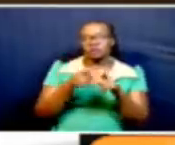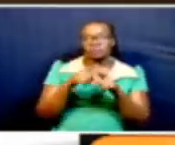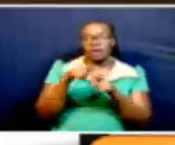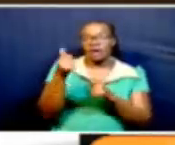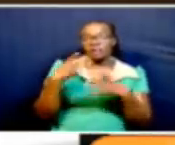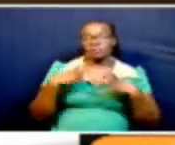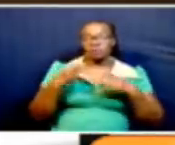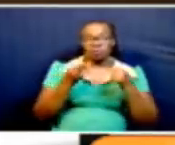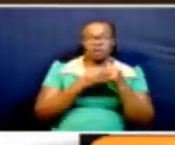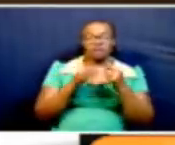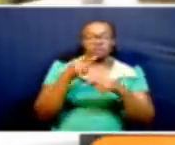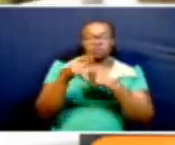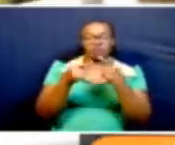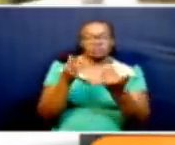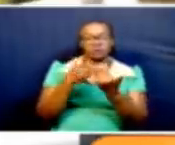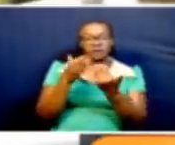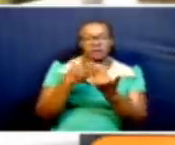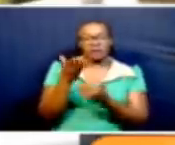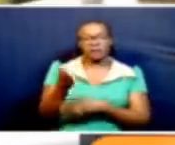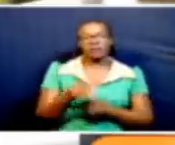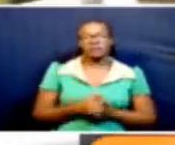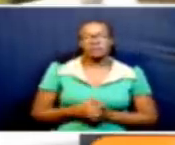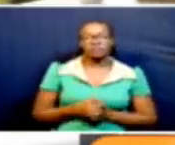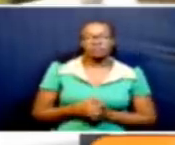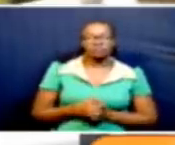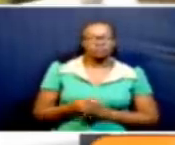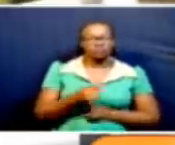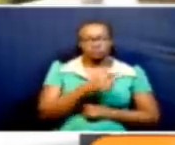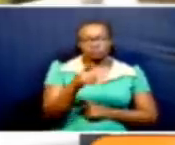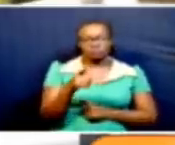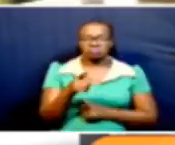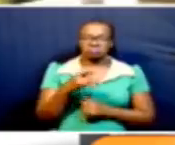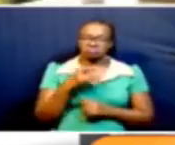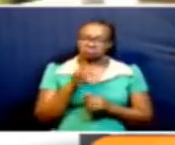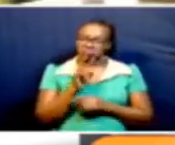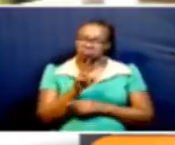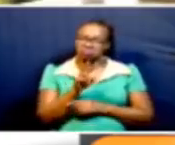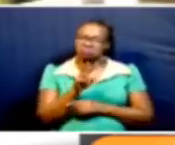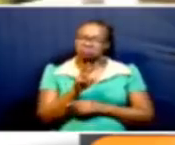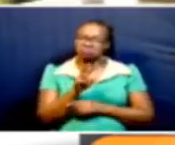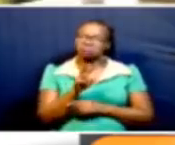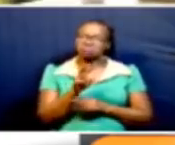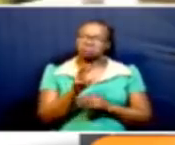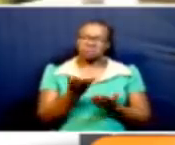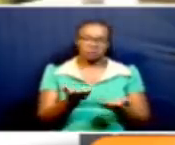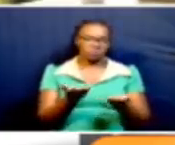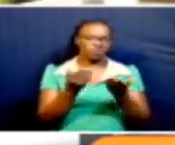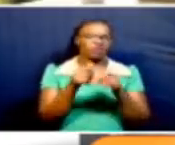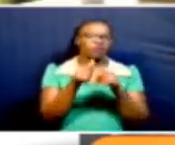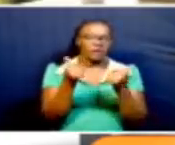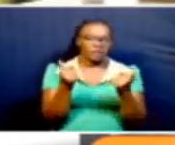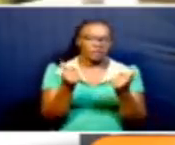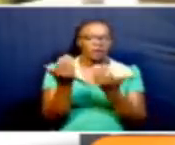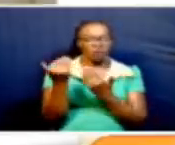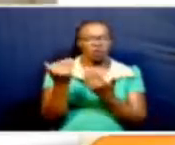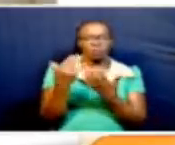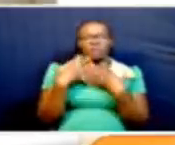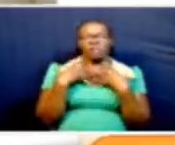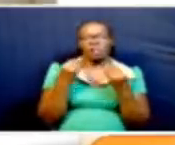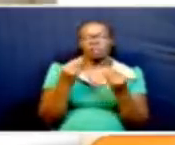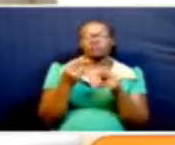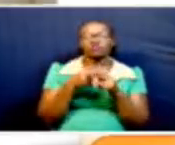wanaendelea kupata matibabu. This ones they are very stable and we are hoping that they recover the soonest possible.